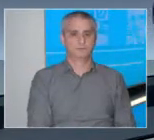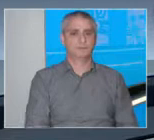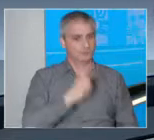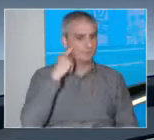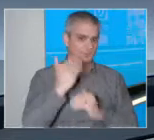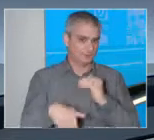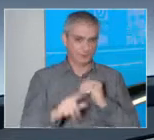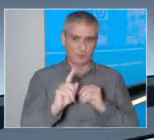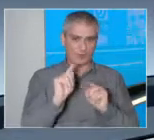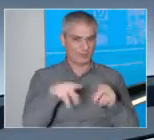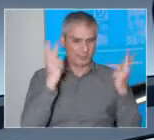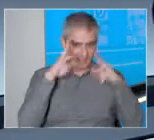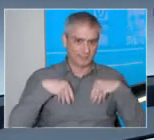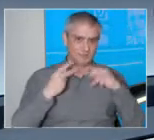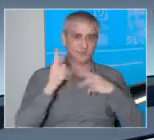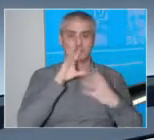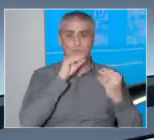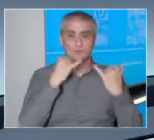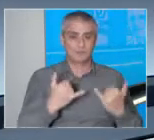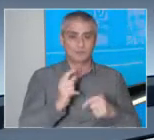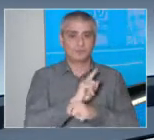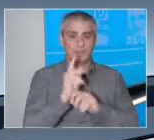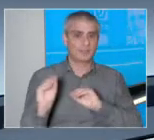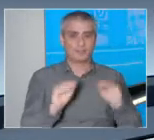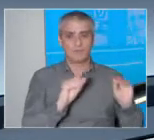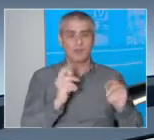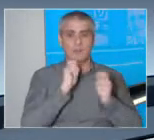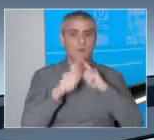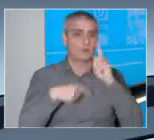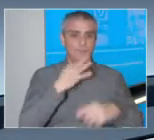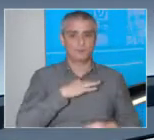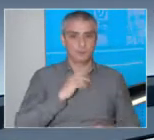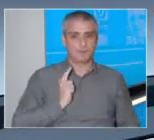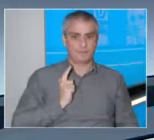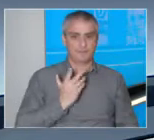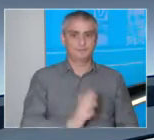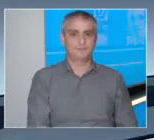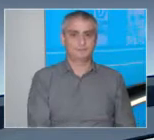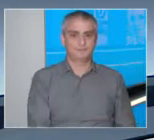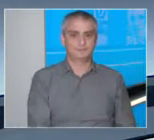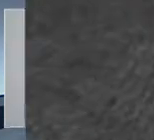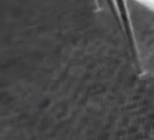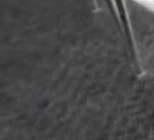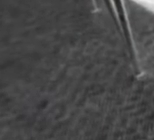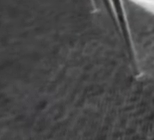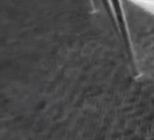שמיצינו את העניין. לא נגיע להסכמות יותר ממה שדיברנו עכשיו, מיד אנחנו נעבור כבר למוריין הבא שלנו שממתין כאן באולפן.